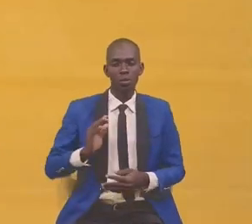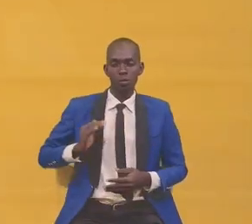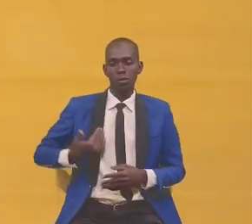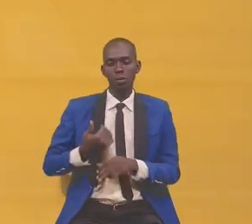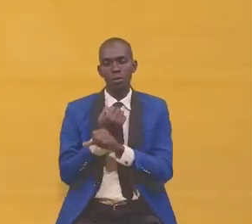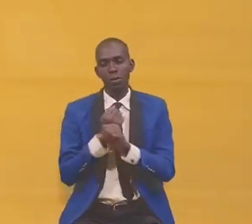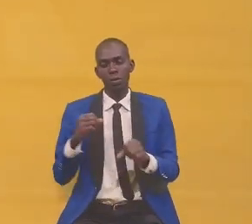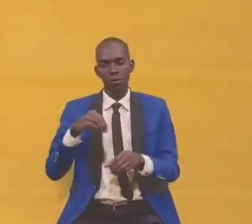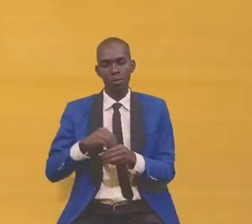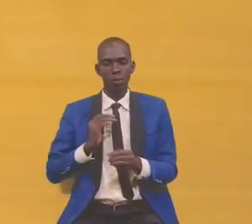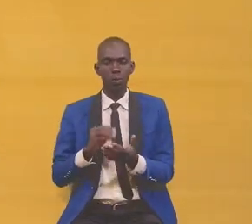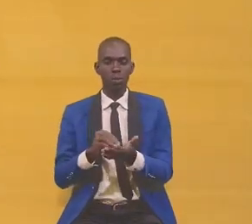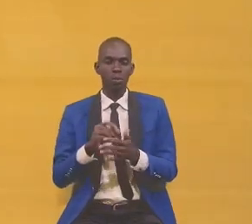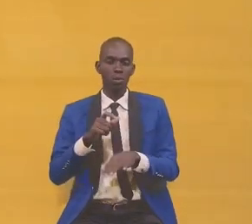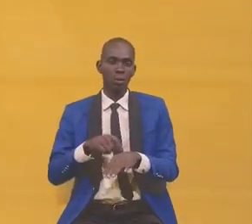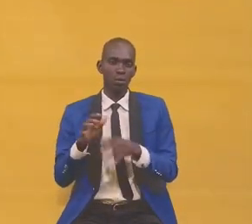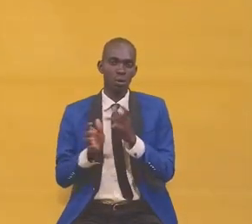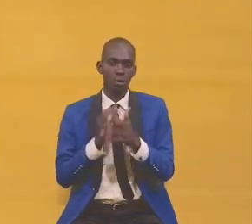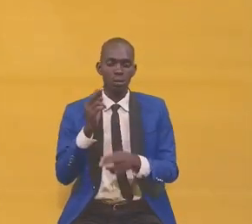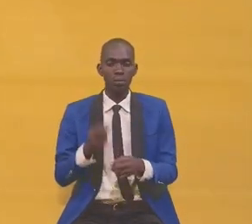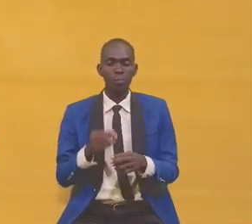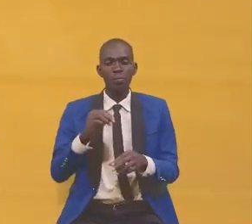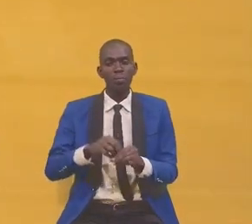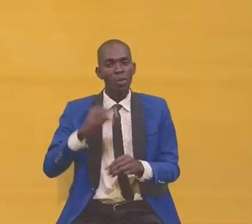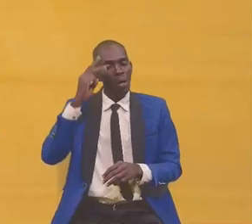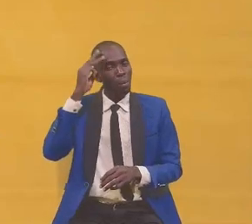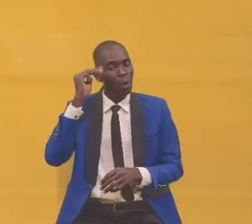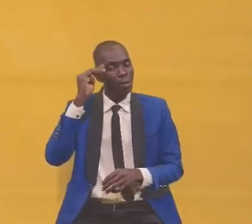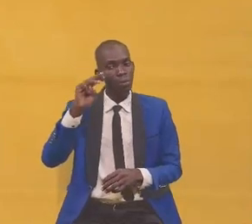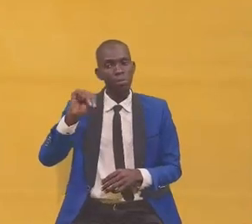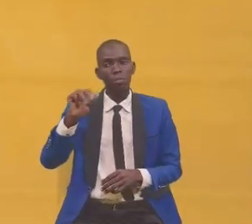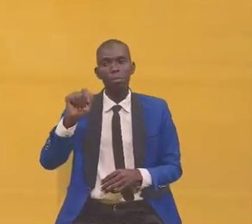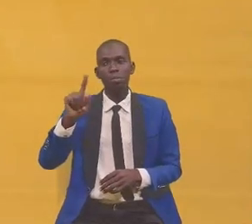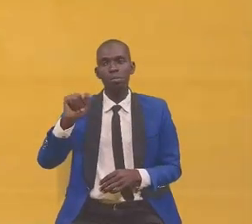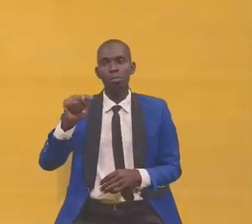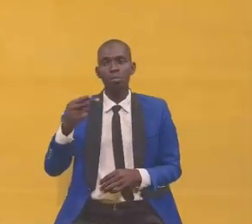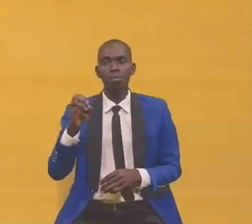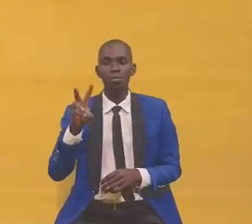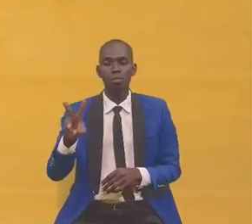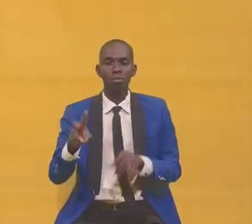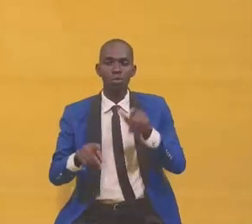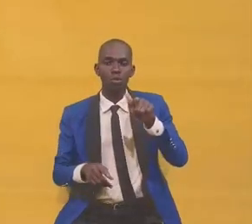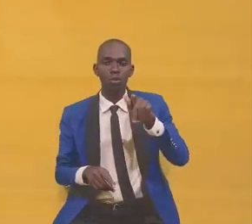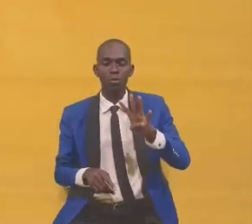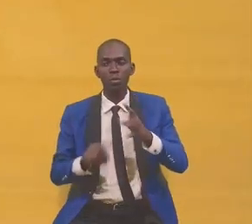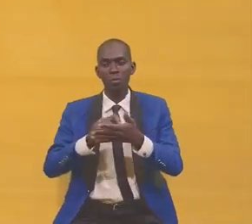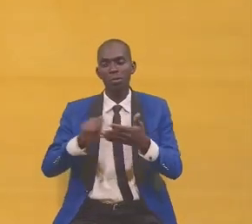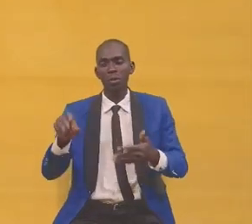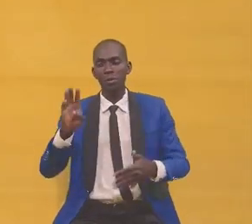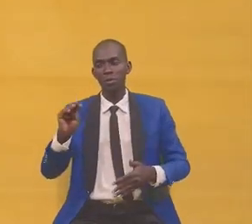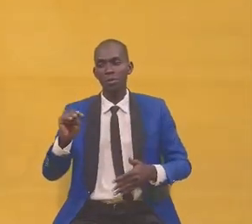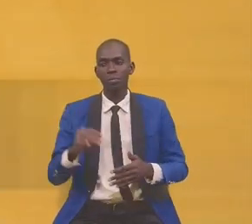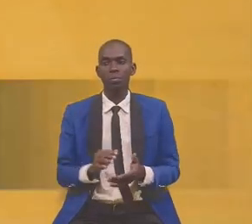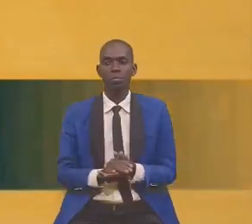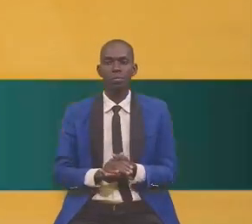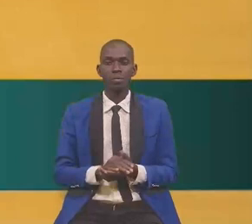Matthieu 24, verset 14. Matthieu 24, 14. Cette bonne